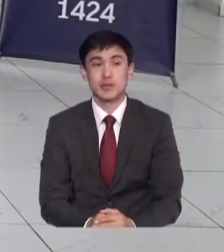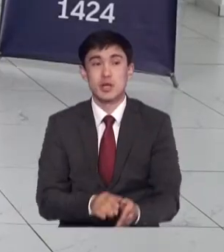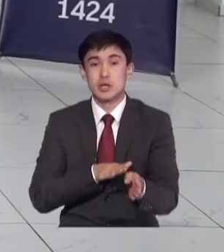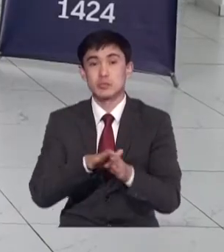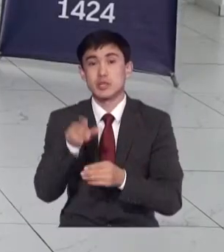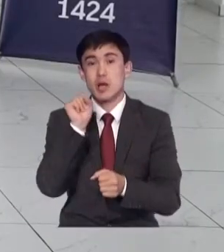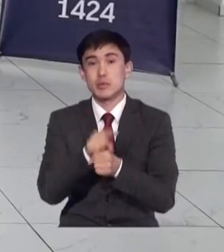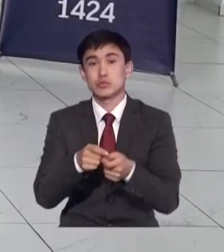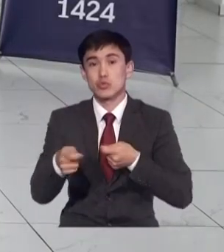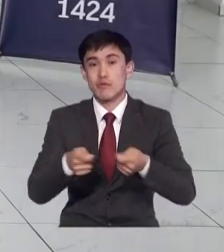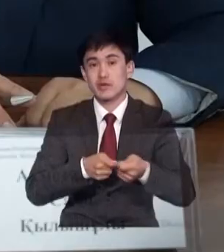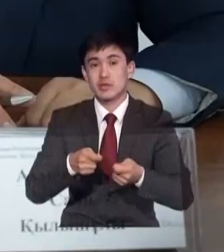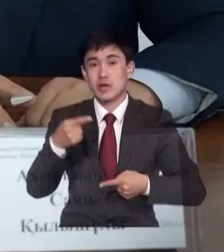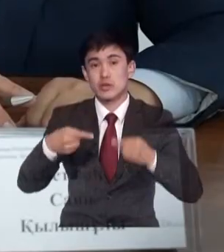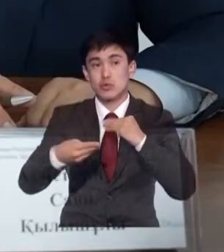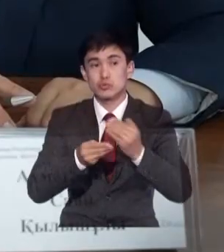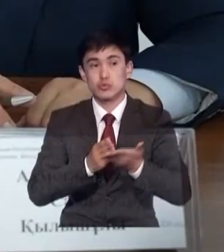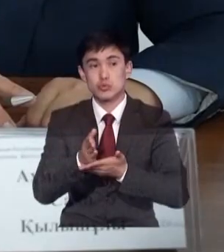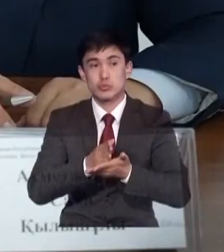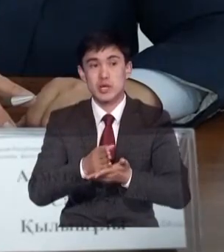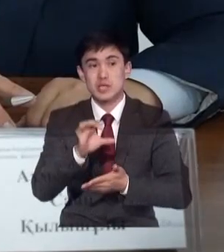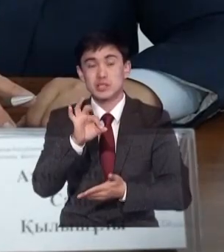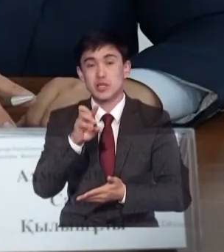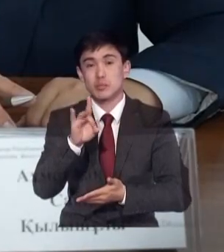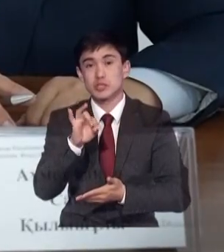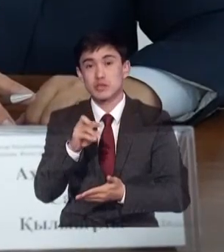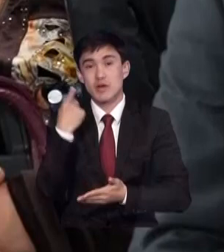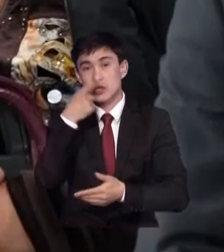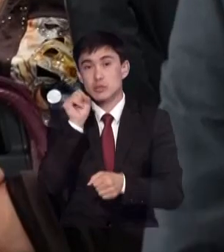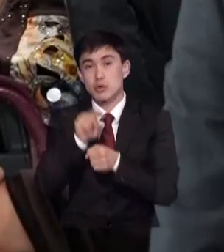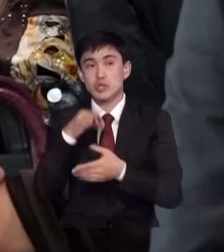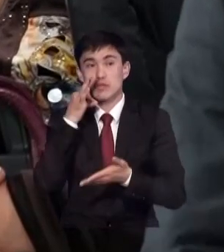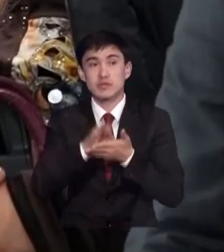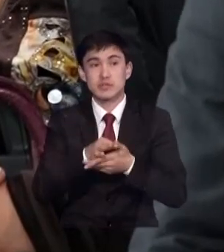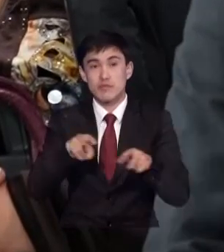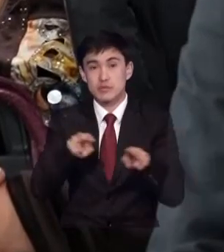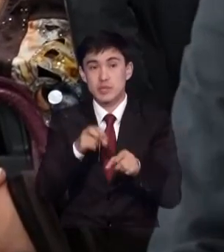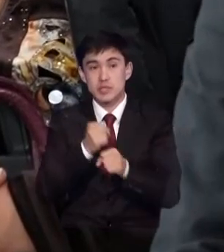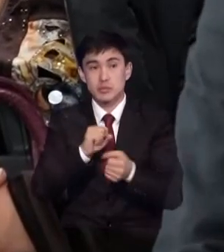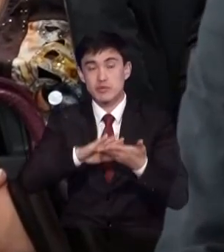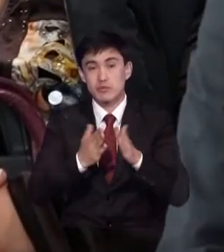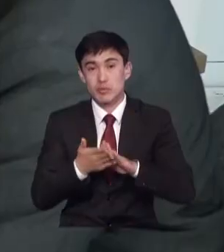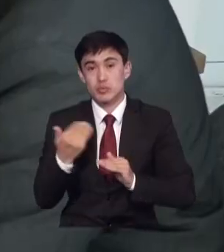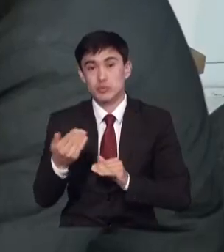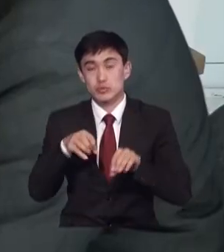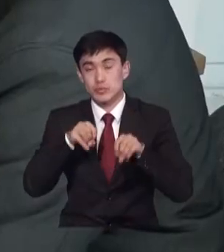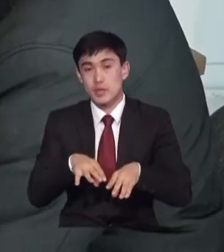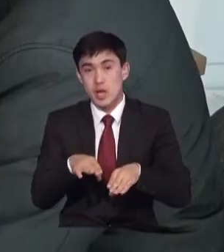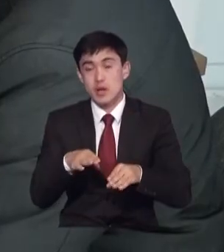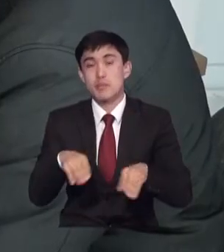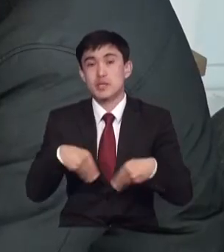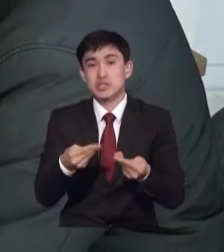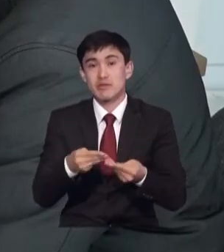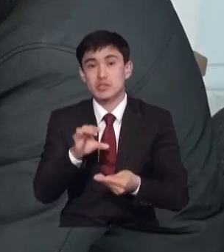Исполняющий обязанности руководителя антикоррупционной службы Саян Ахмеджанов лично поручил ответственное ведомство разобраться в этом вопросе, а также предоставить